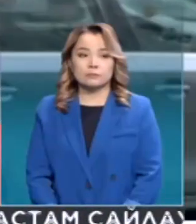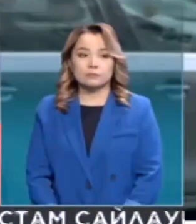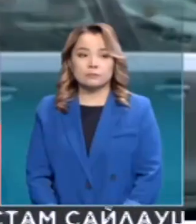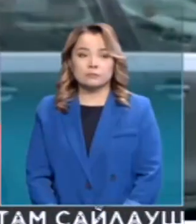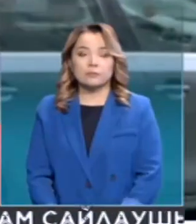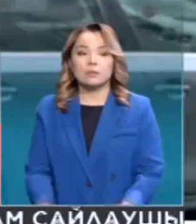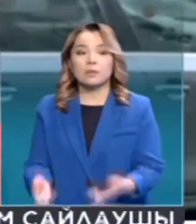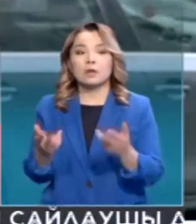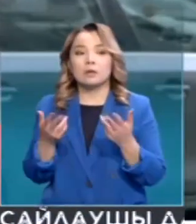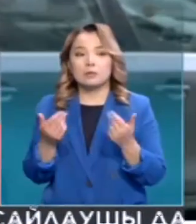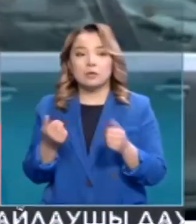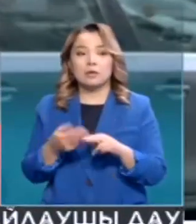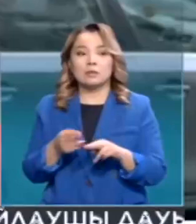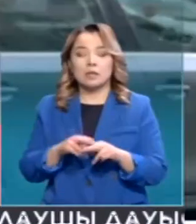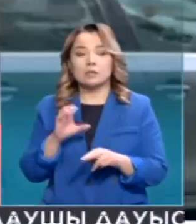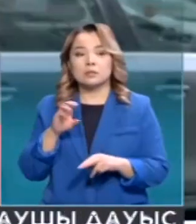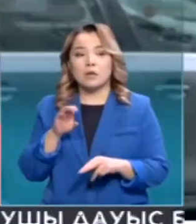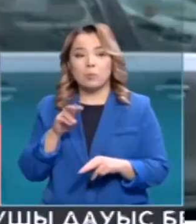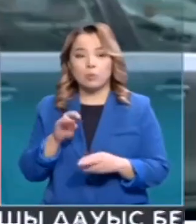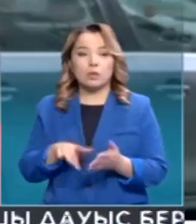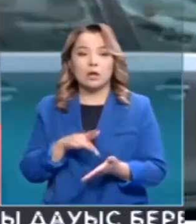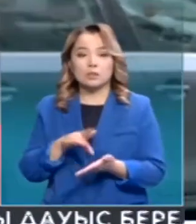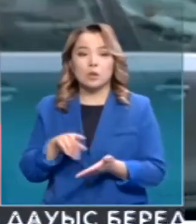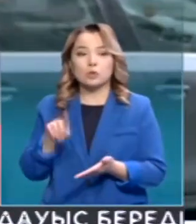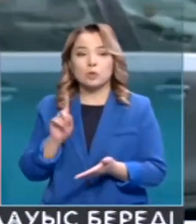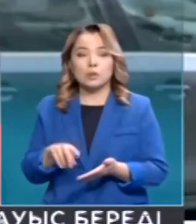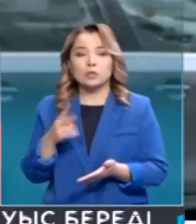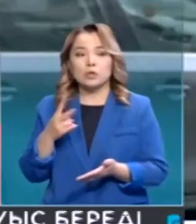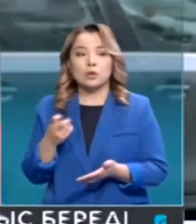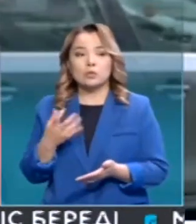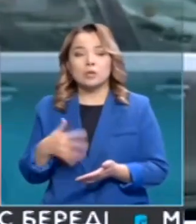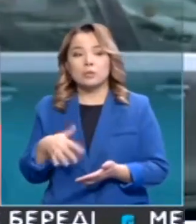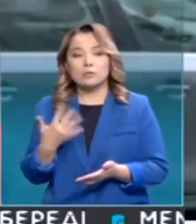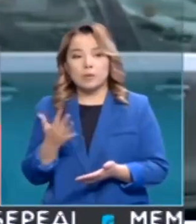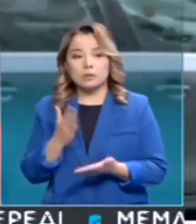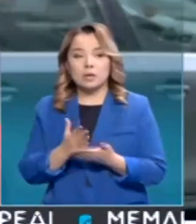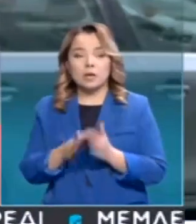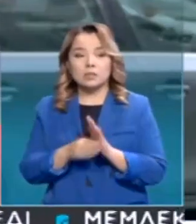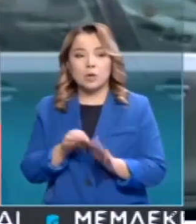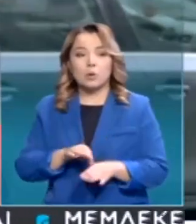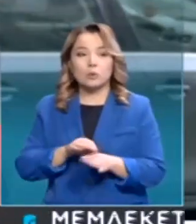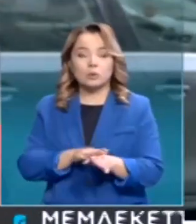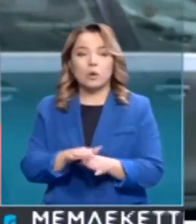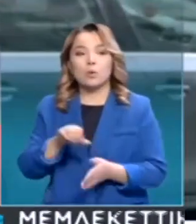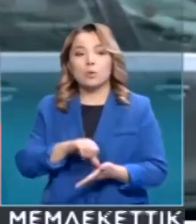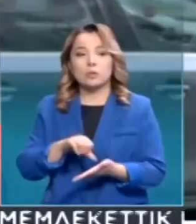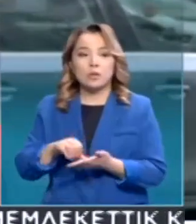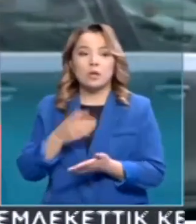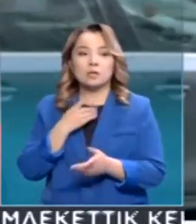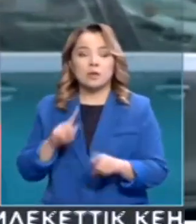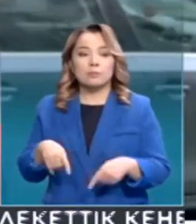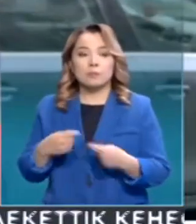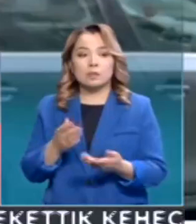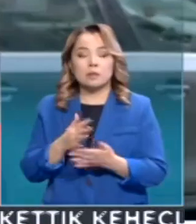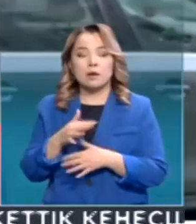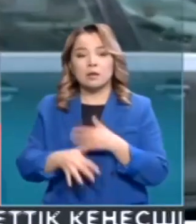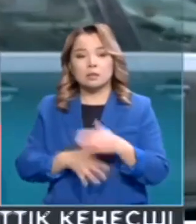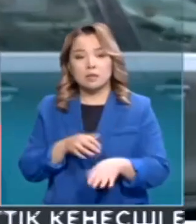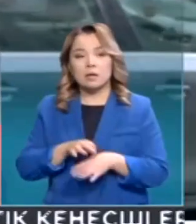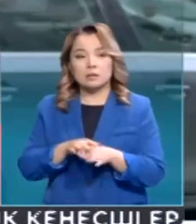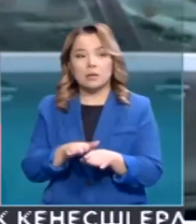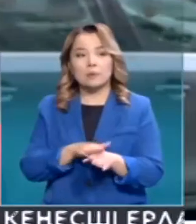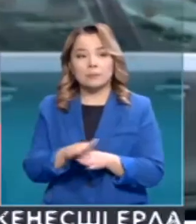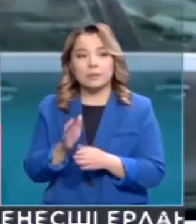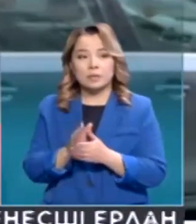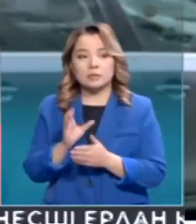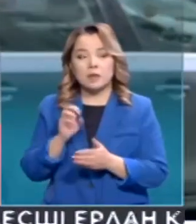Армангүл, тұрған Ыстанбұл қаласындағы номері 255-ші сайлау учаскесінде дауыс берушілер лег-легімен келіп жатыр.